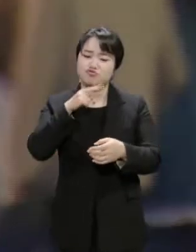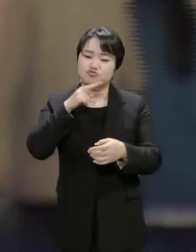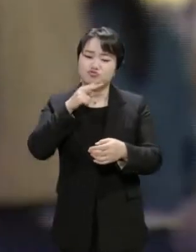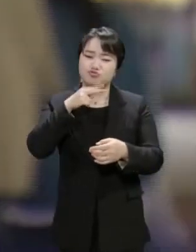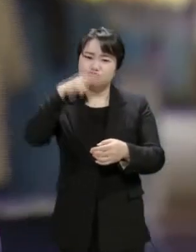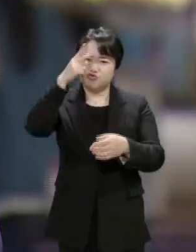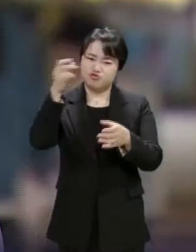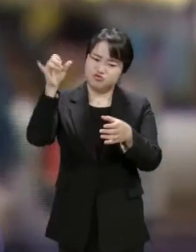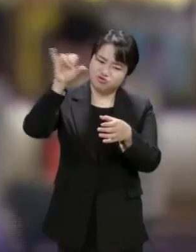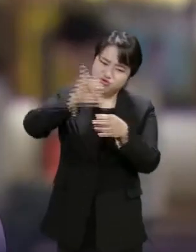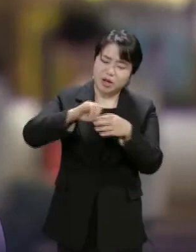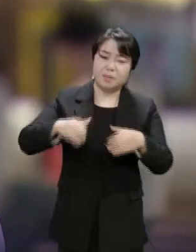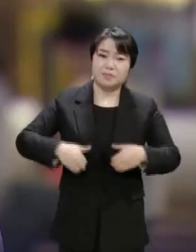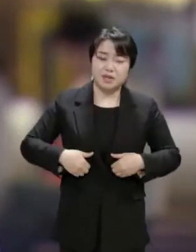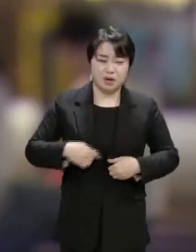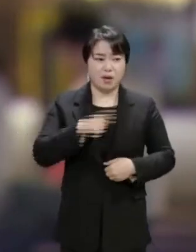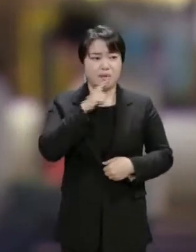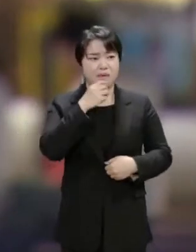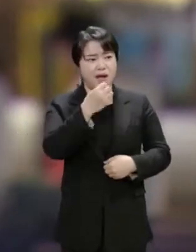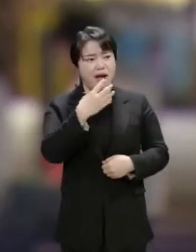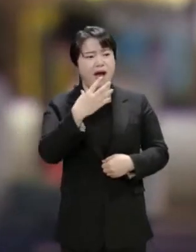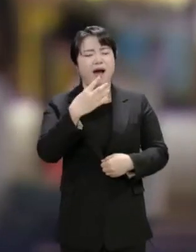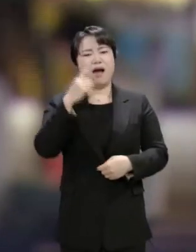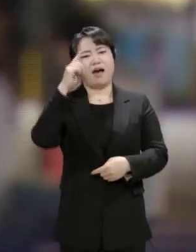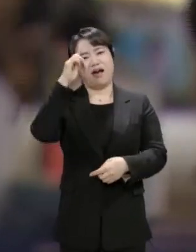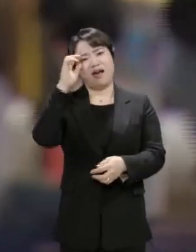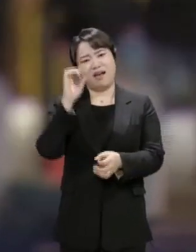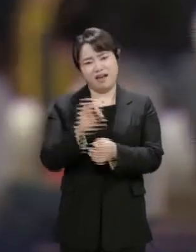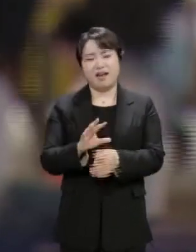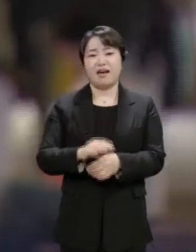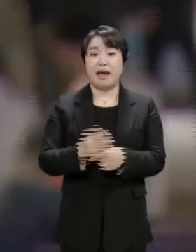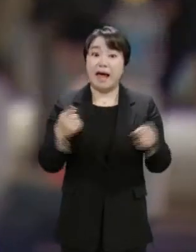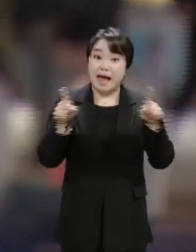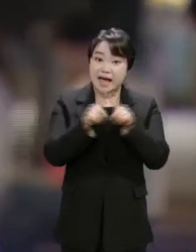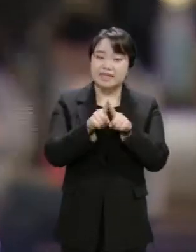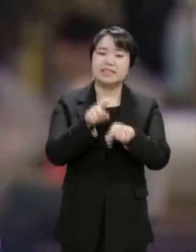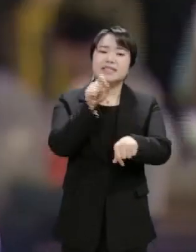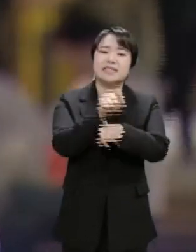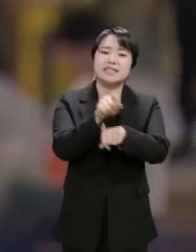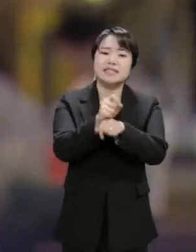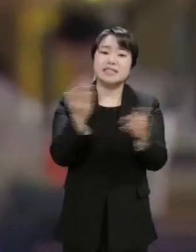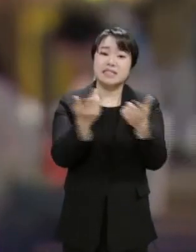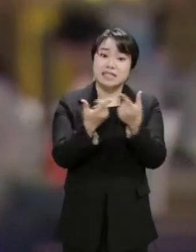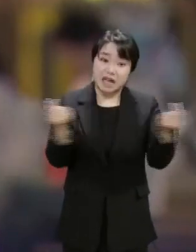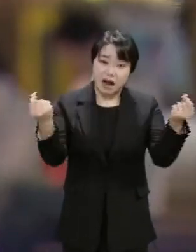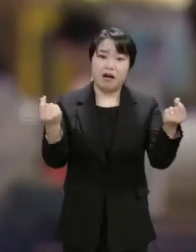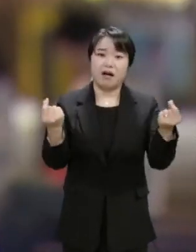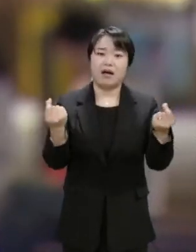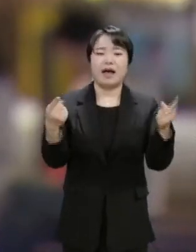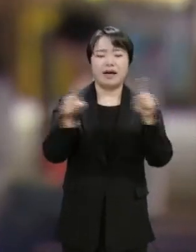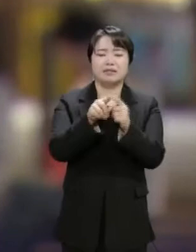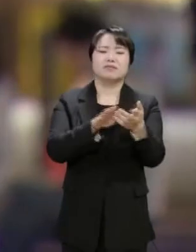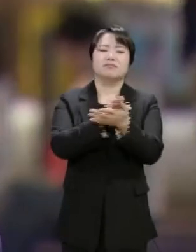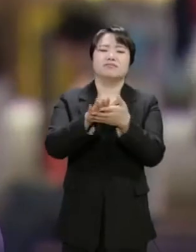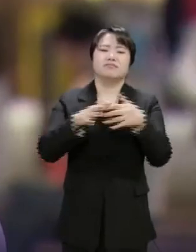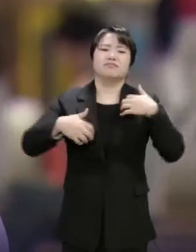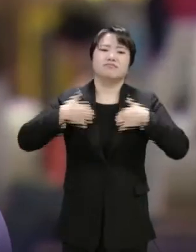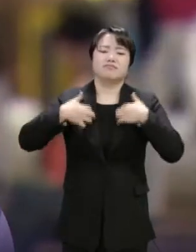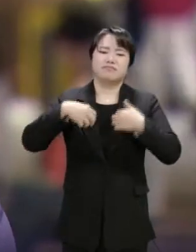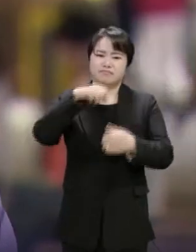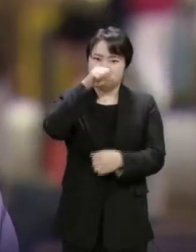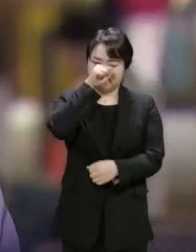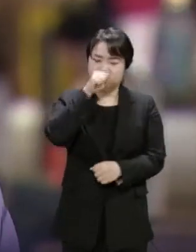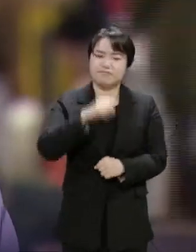남아 있는 것 같은데 그런 것보다는 같이 이제 한 직원으로서 같이 이제 즐길 수 있는 자리가 조금은